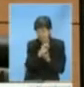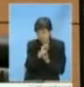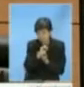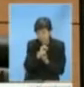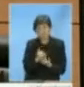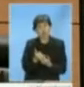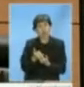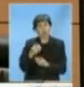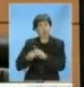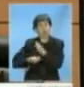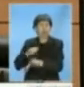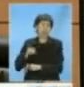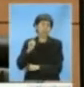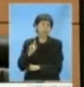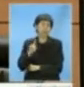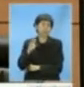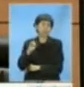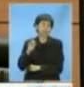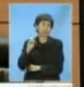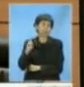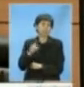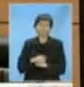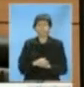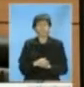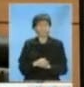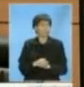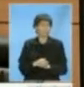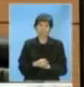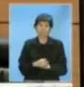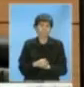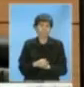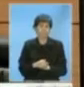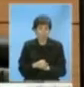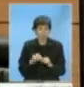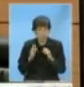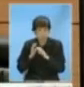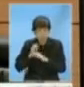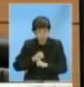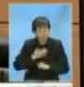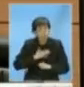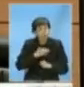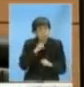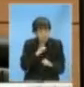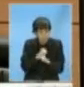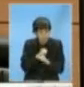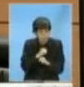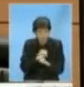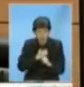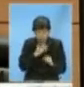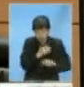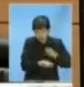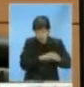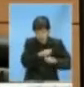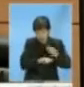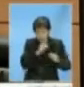ราคา 101บาทนั่นเป็นการเปิดโอกาสเพราะฉะนั้นในสิ่งที่ประชาธิปัตย์ของเราทำนั้นก็คือว่าพ่อค้า